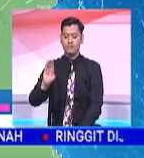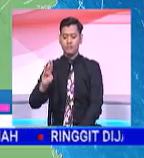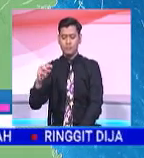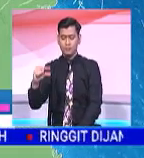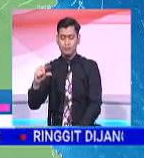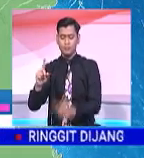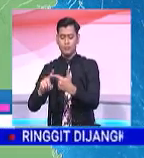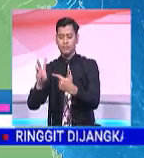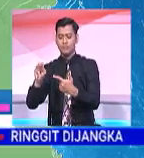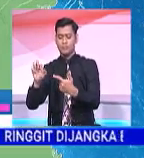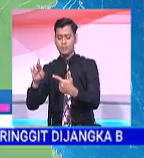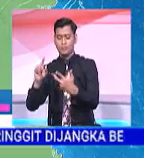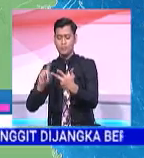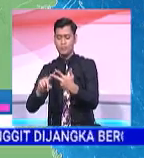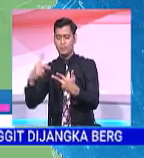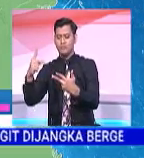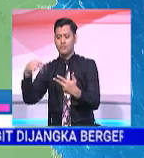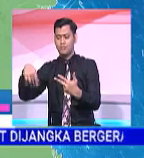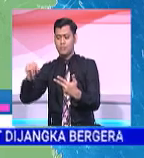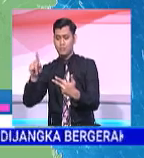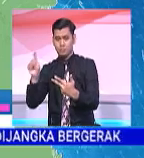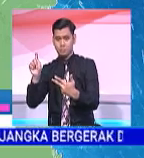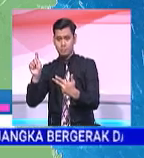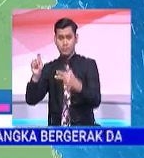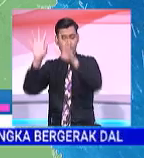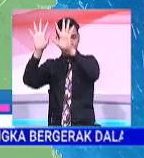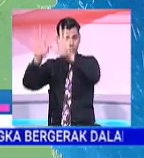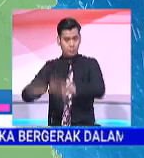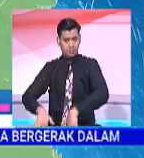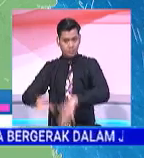Malaysia yang wajar mendapat suntikan vaksin